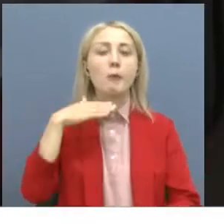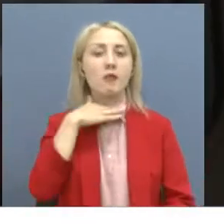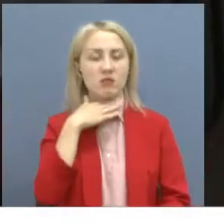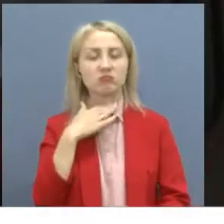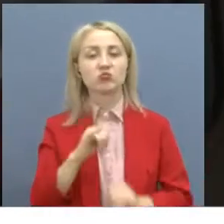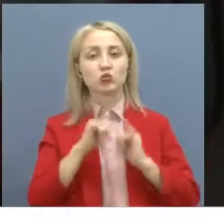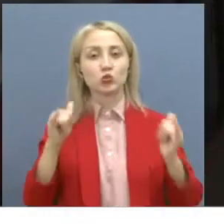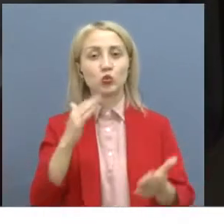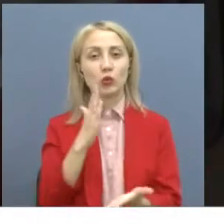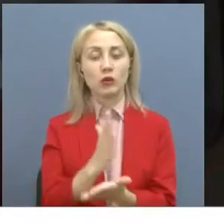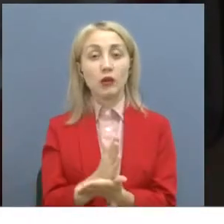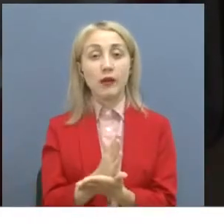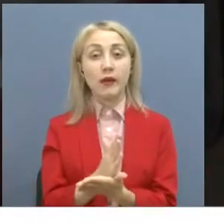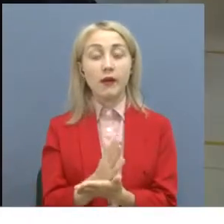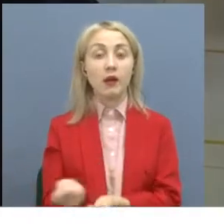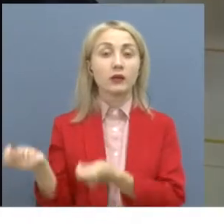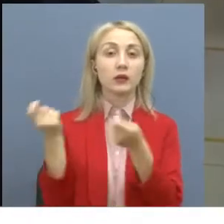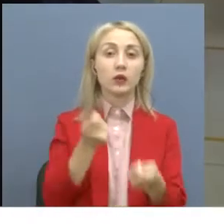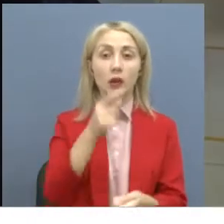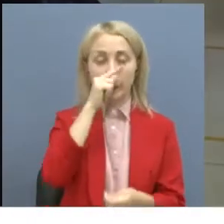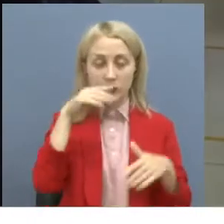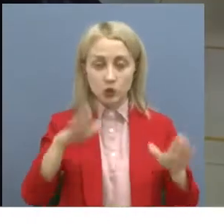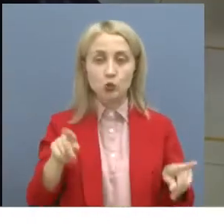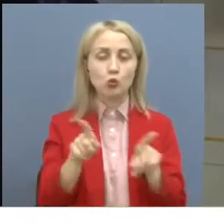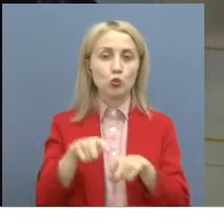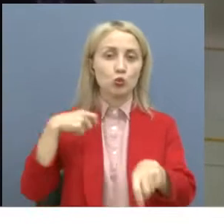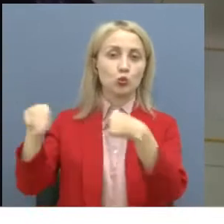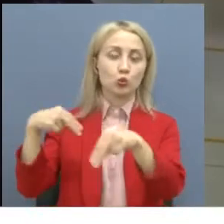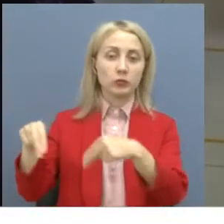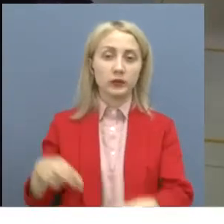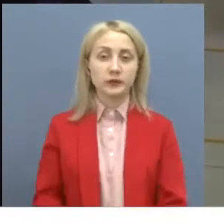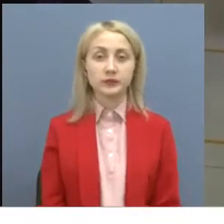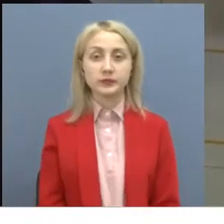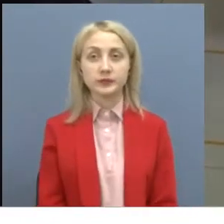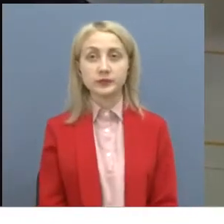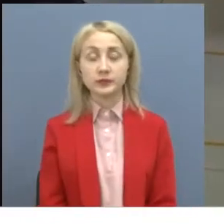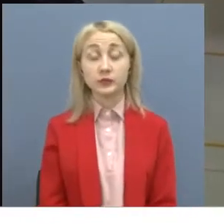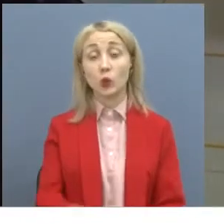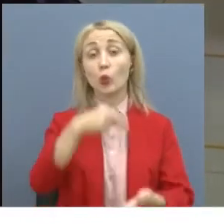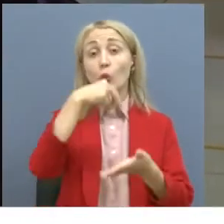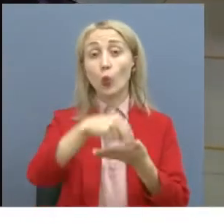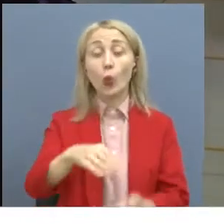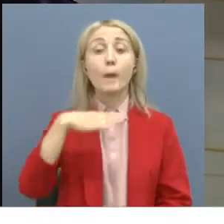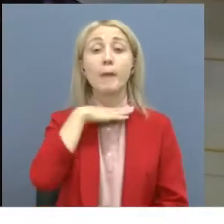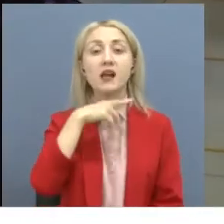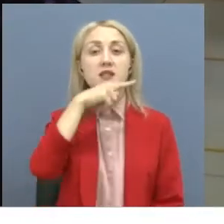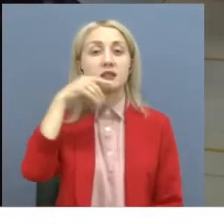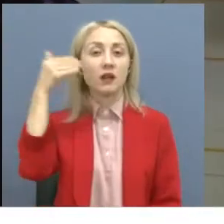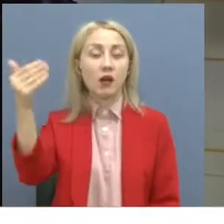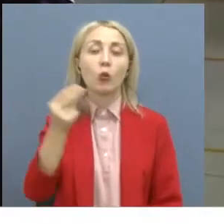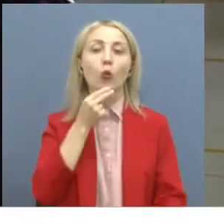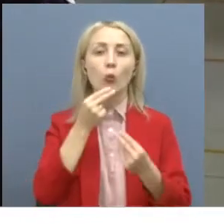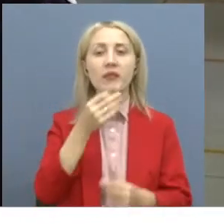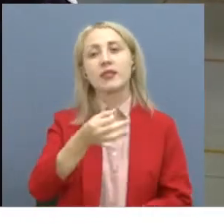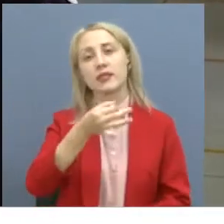сатып алатын көрінеді. Оған себеп? Российскийді баяғыдан бері алып атырмыз ғой, соны ғана аламыз. Аха. Ал сіз